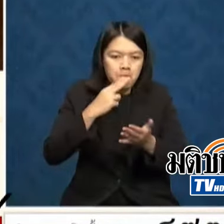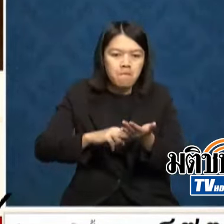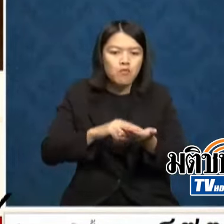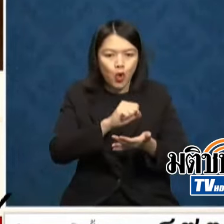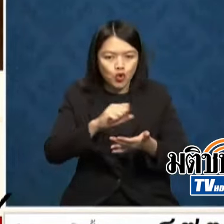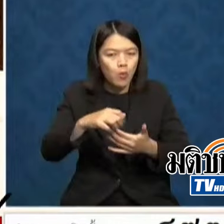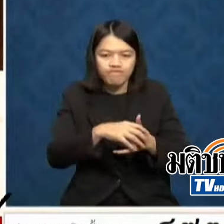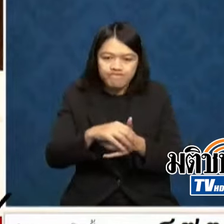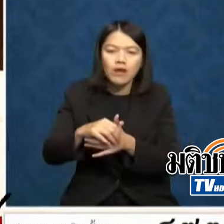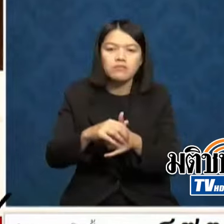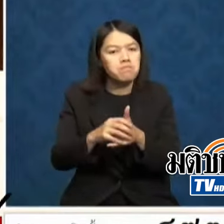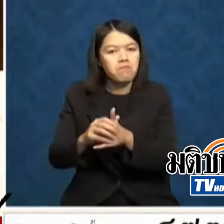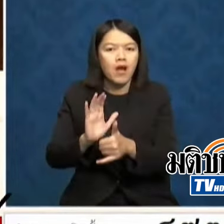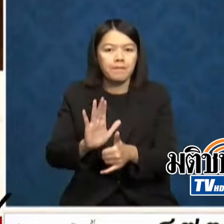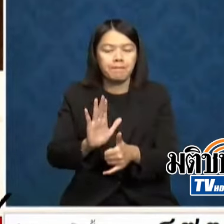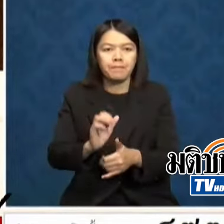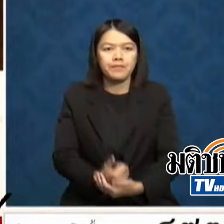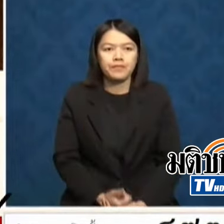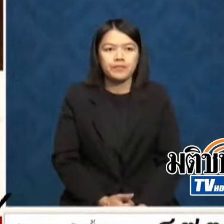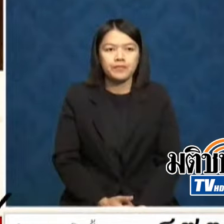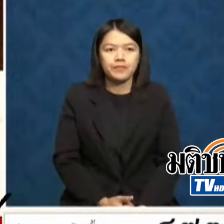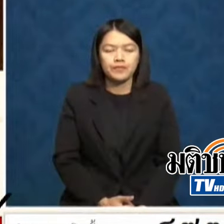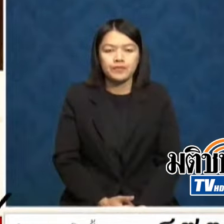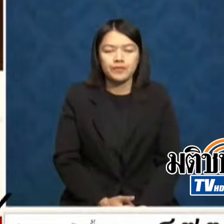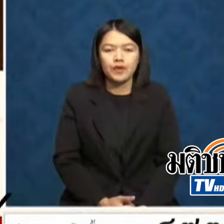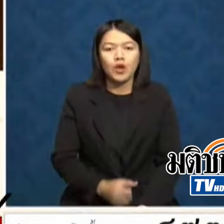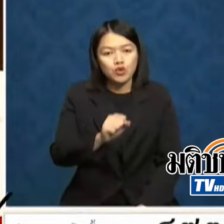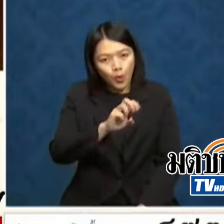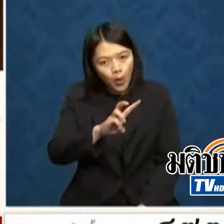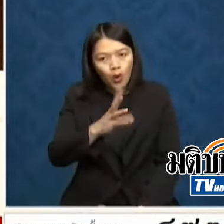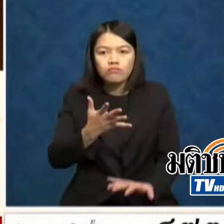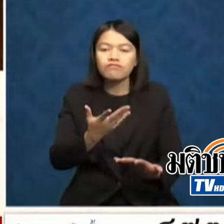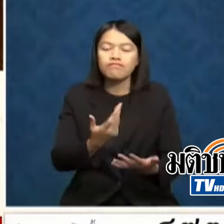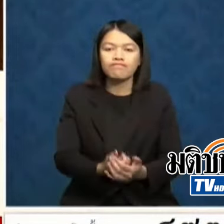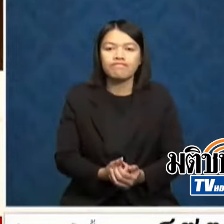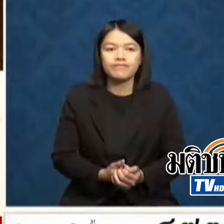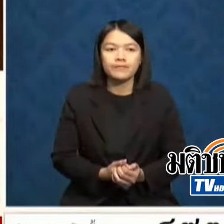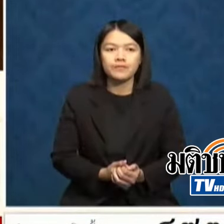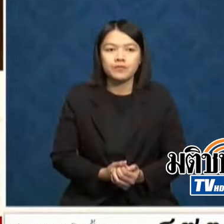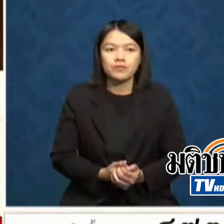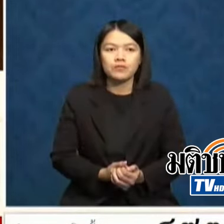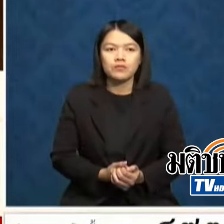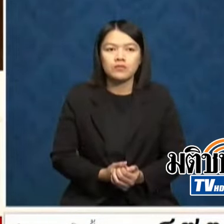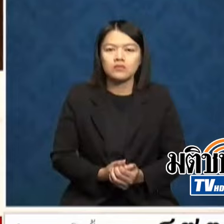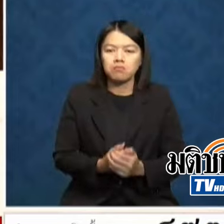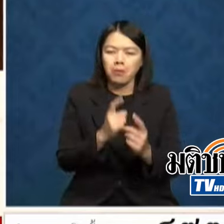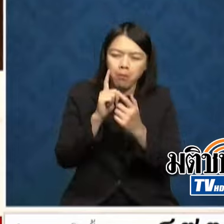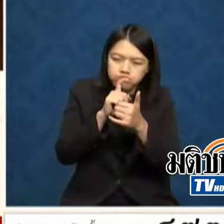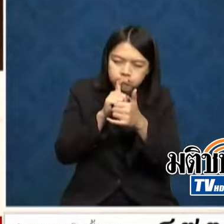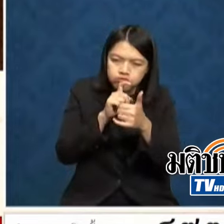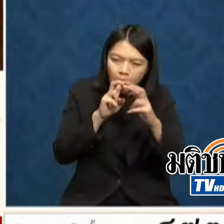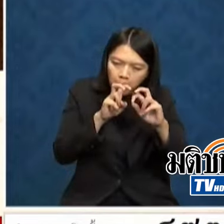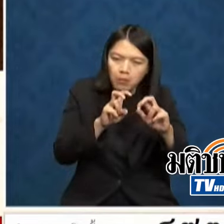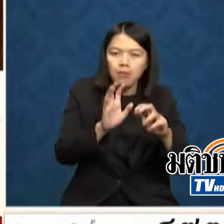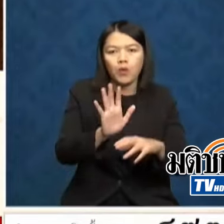ชิกสภาผู้แทนราษฎรหรือสมาชิกวุฒิสภานะครับให้ไปทำการสอบสวนน